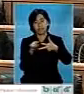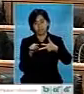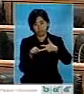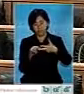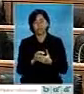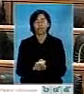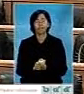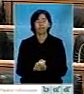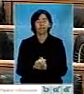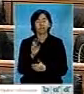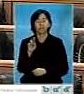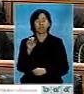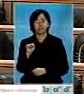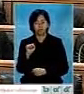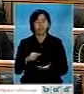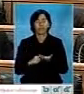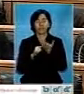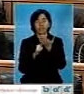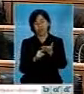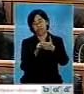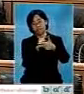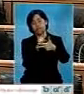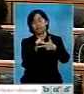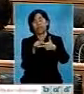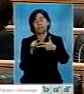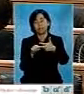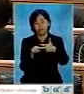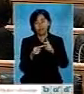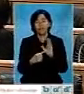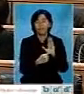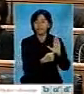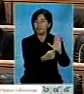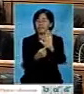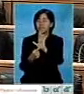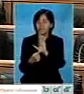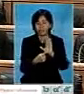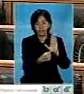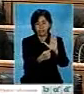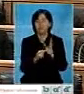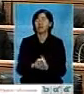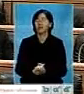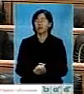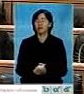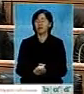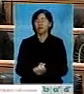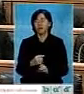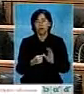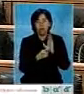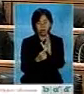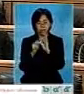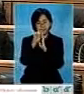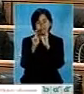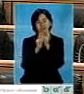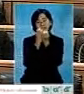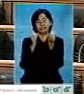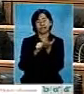สมาชิกรัฐสภาได้นำเสนอต่อสภาอันทรงเกียรติแห่งนี้ว่าเราจะต้องมีการแก้ไ